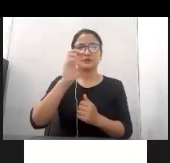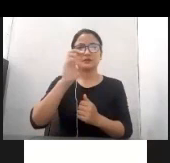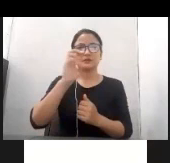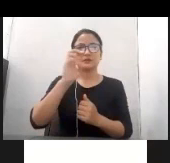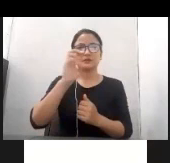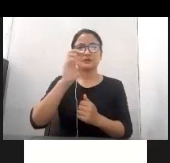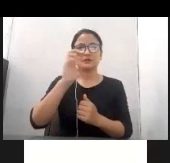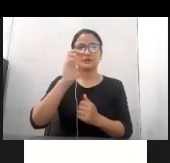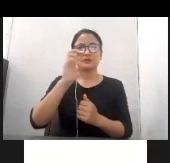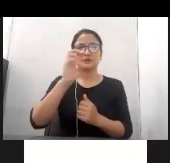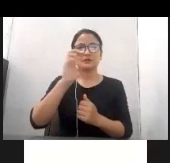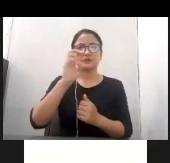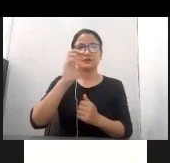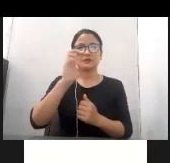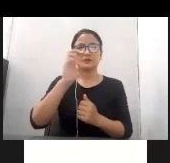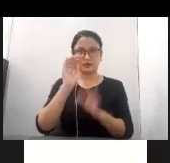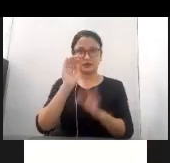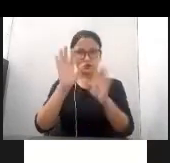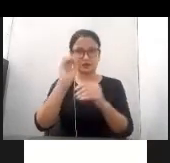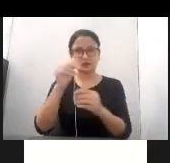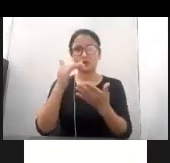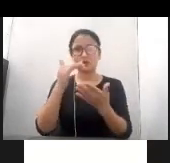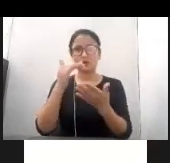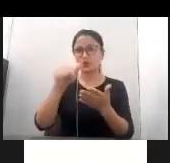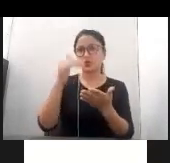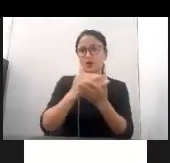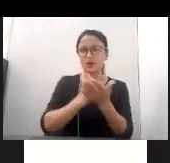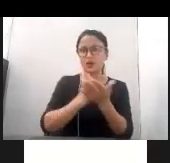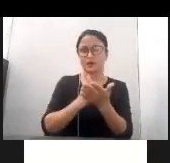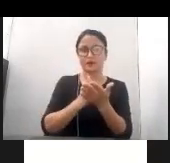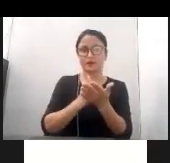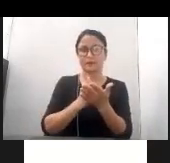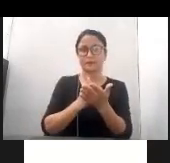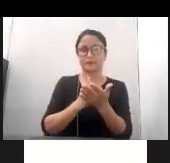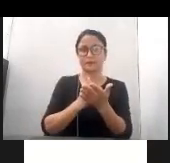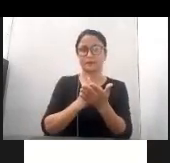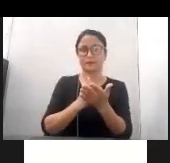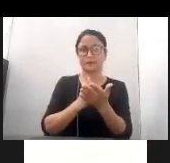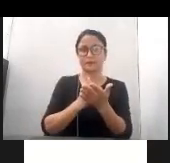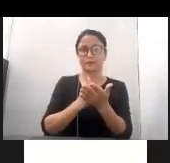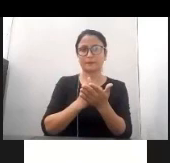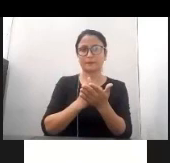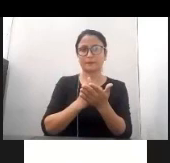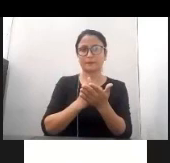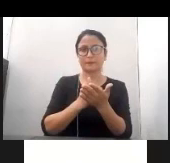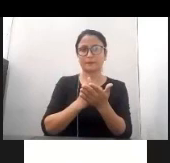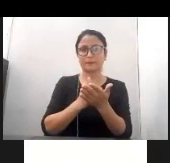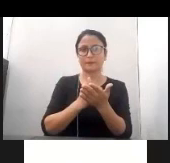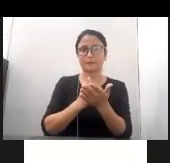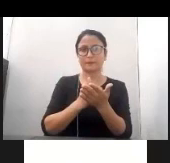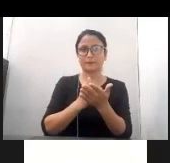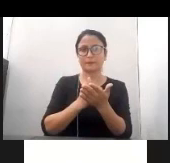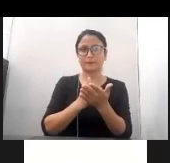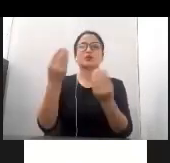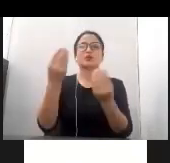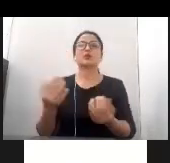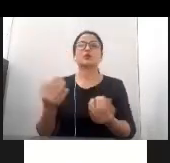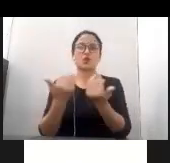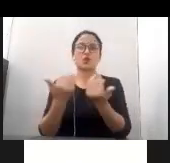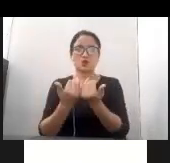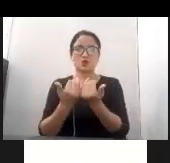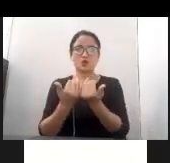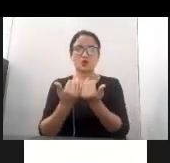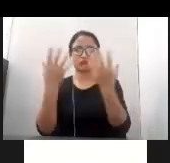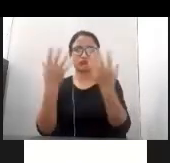कार्यक्रम अत्यन्तै फलदायी होस्, आत्महत्या न्यूनीकरण गर्न सफल होस्, हाम्रो चाहिँ समतामूलक समाज निर्माण